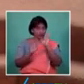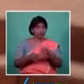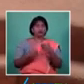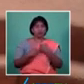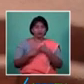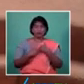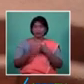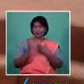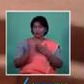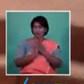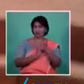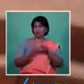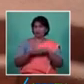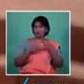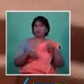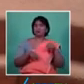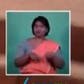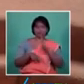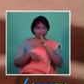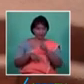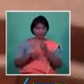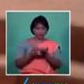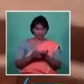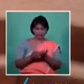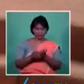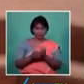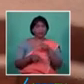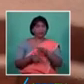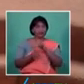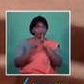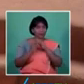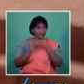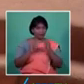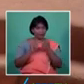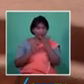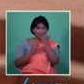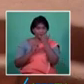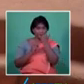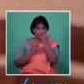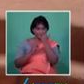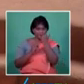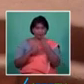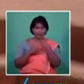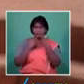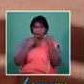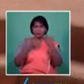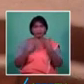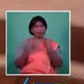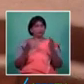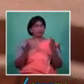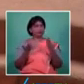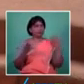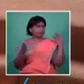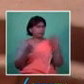නිසා මාගේ වරප්‍රසාද උල්ලංඝනය වී ඇති බව මෙමගින් දැනුම් දෙමි. එමෙම මේ ප්‍රවෘත්තිය මගින් මාගේ කීර්ති නාමයට මෙම